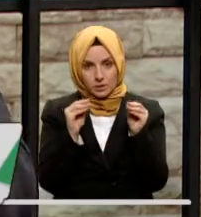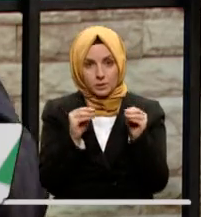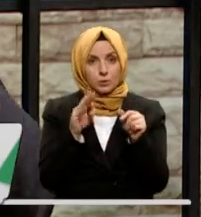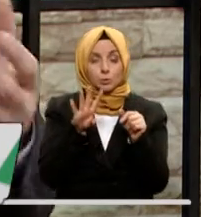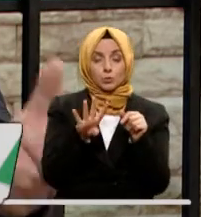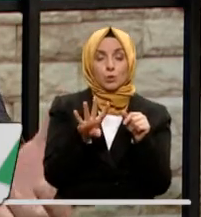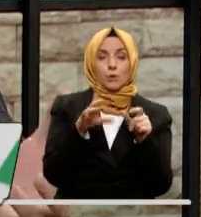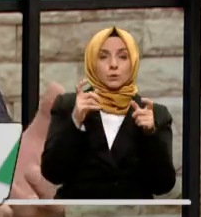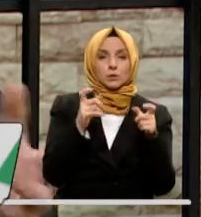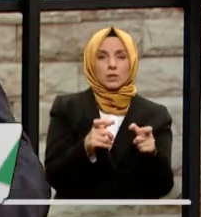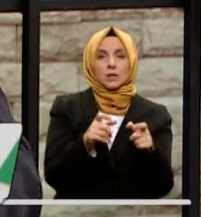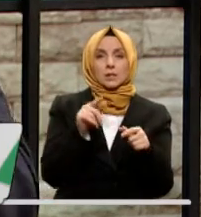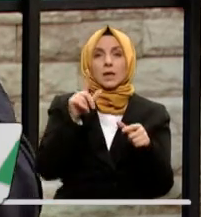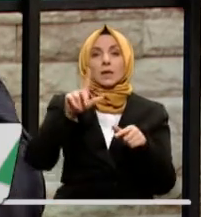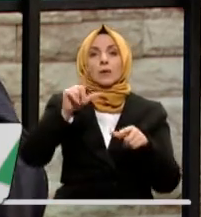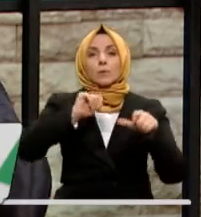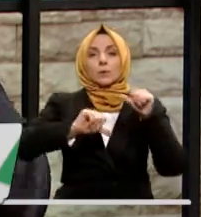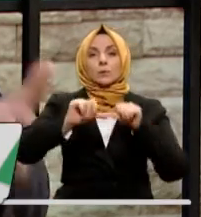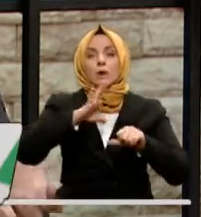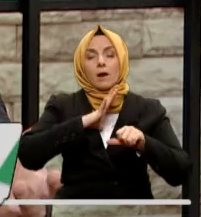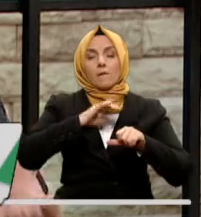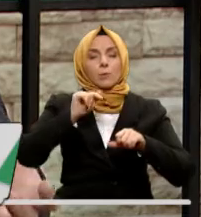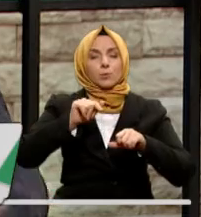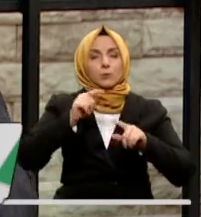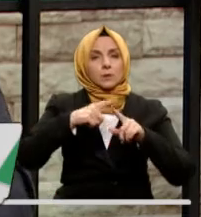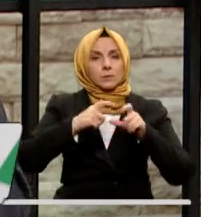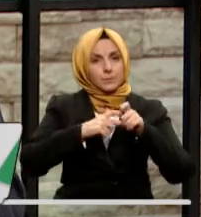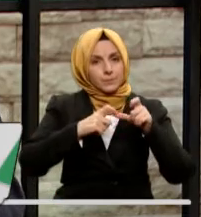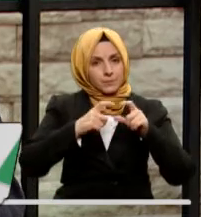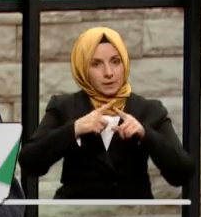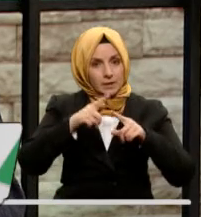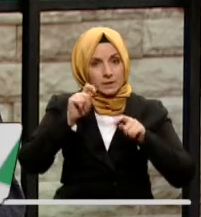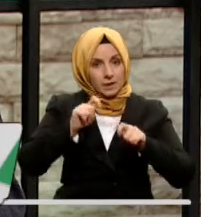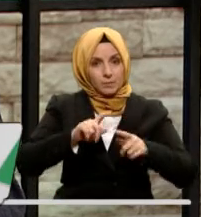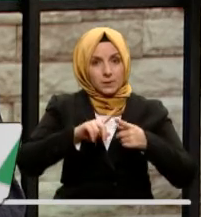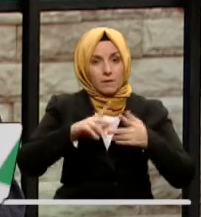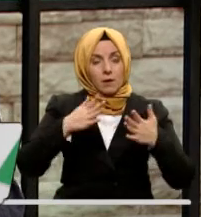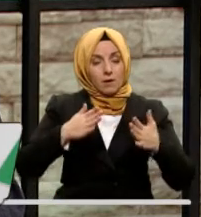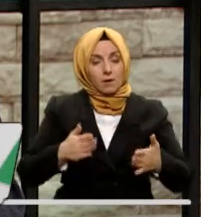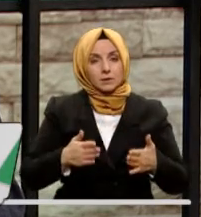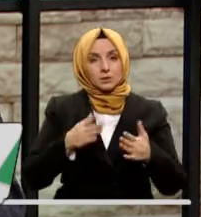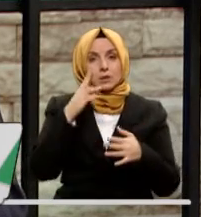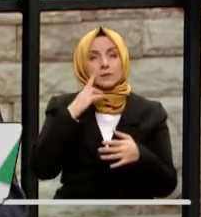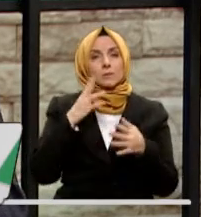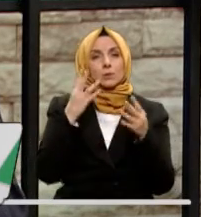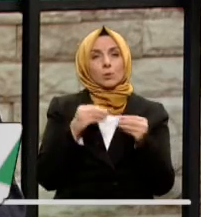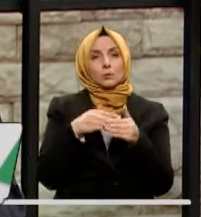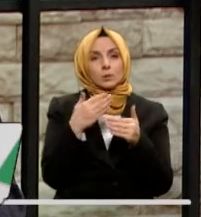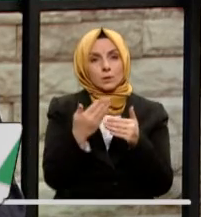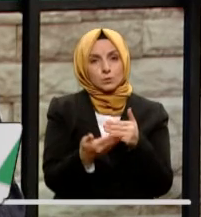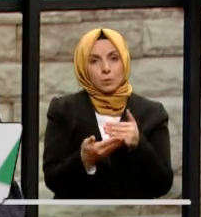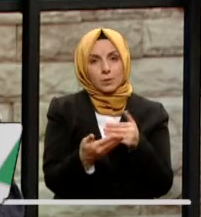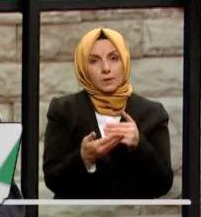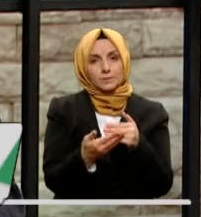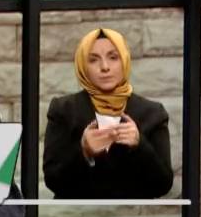şehrimizdeki laboratuvarları gönderilir burada İleri düzey testler yapılır ve ancak temiz çıktıktan sonra